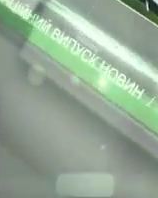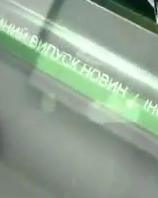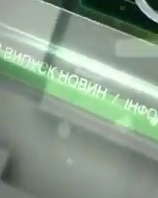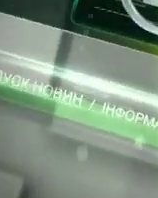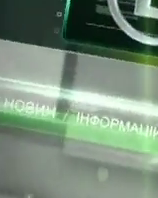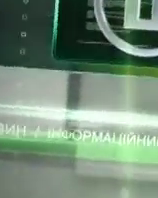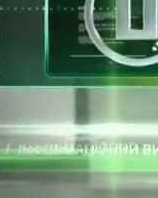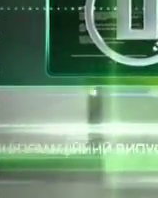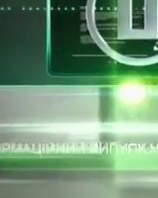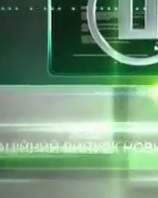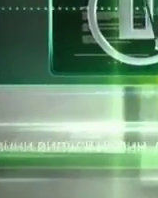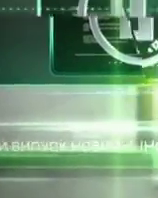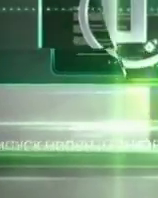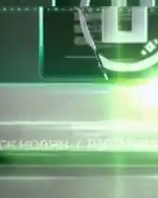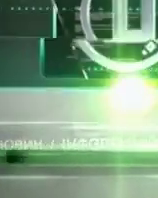Музика